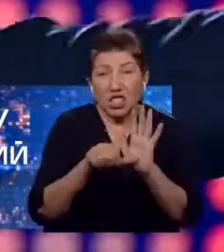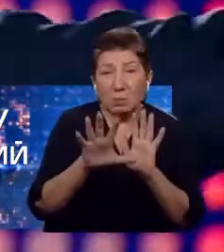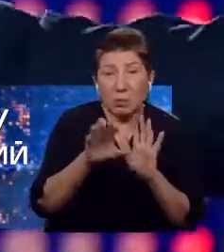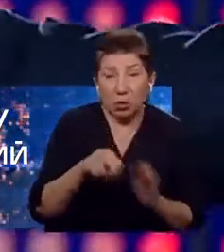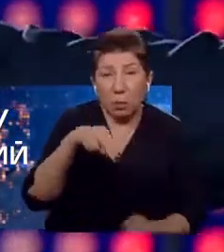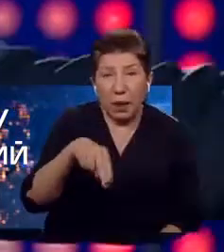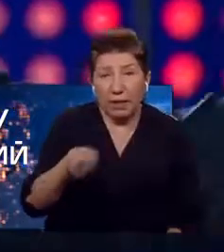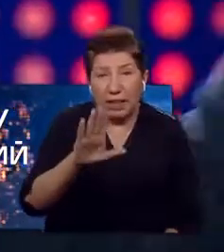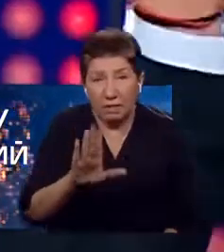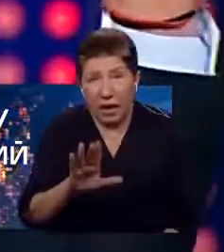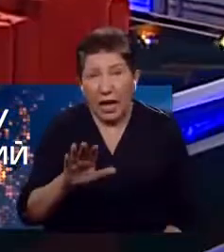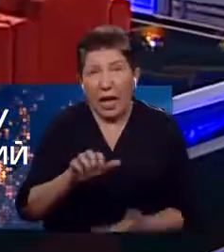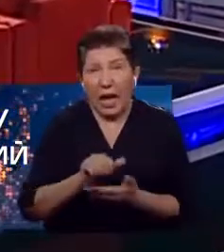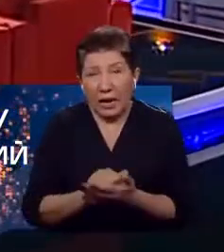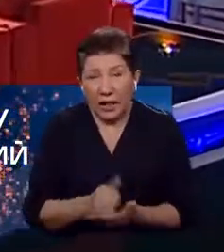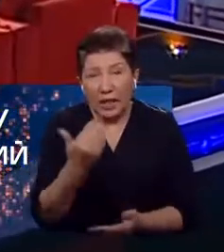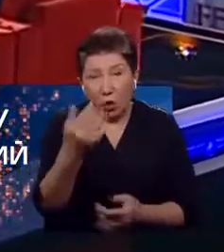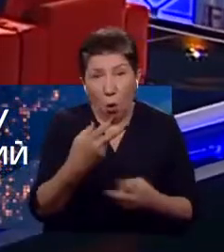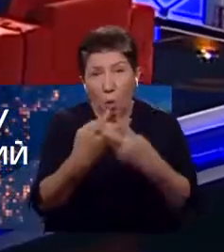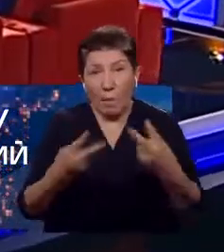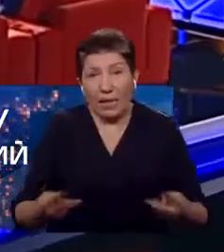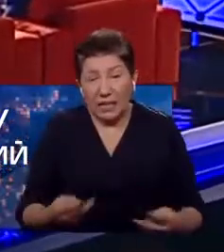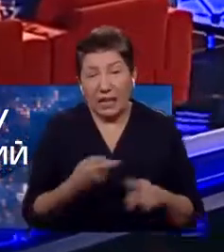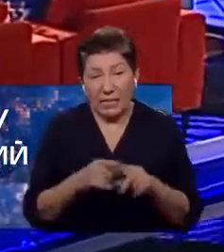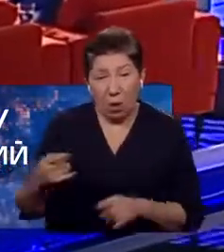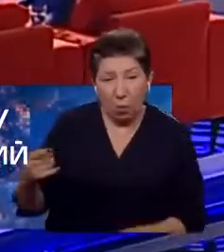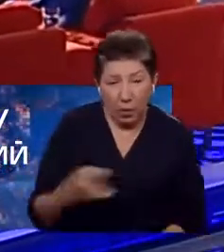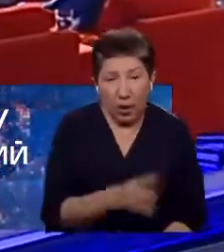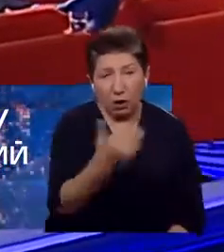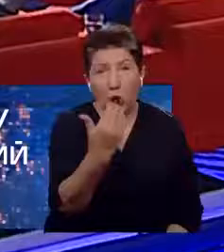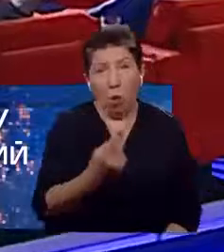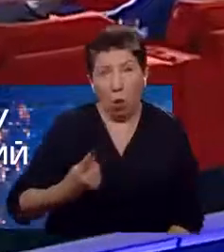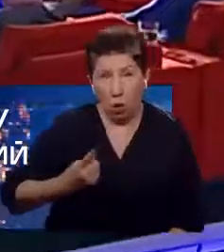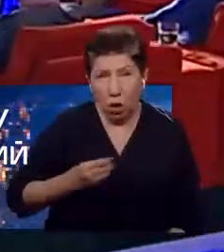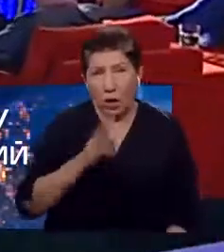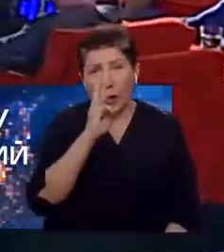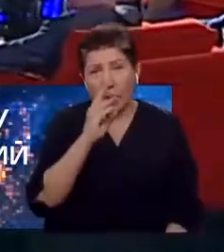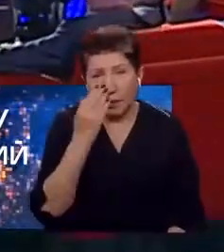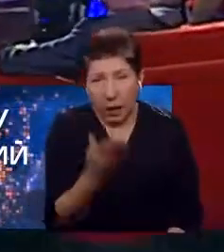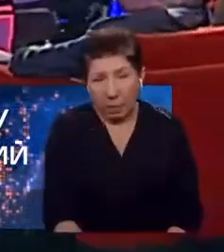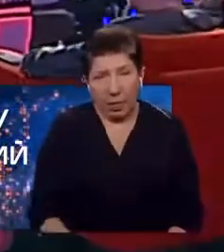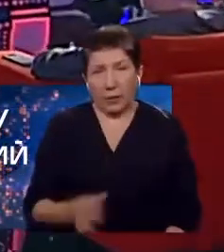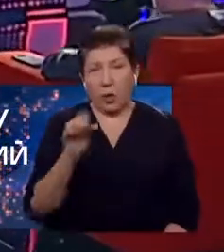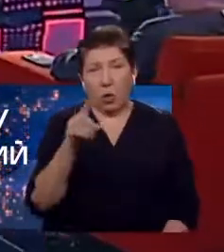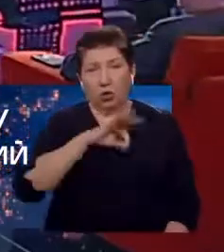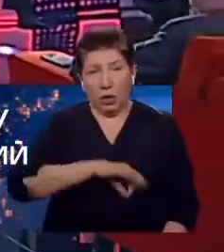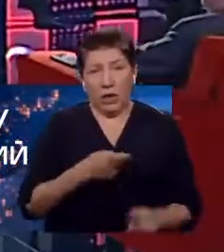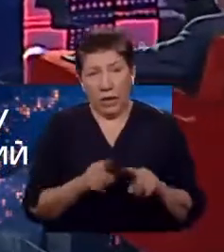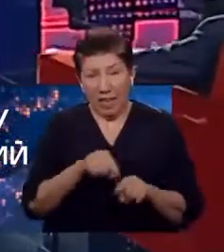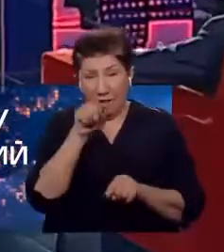і їх доходи. Це його броньований мерседес, на якого він приїхав. Це його охорона, це його зарплата. Це той дохід, який